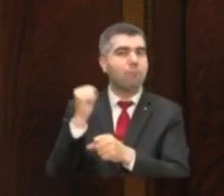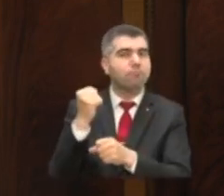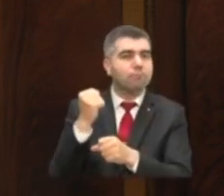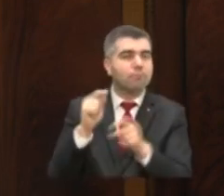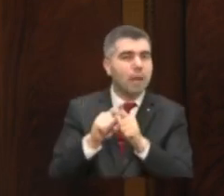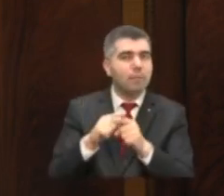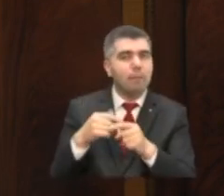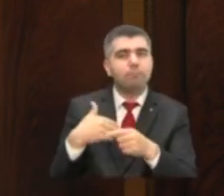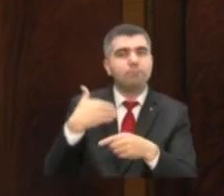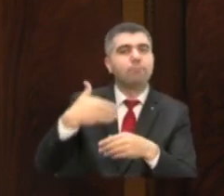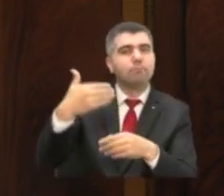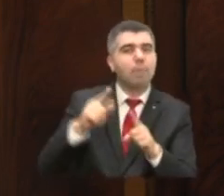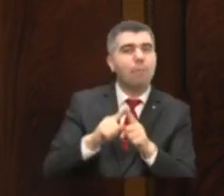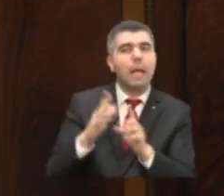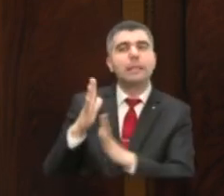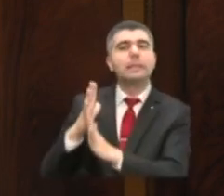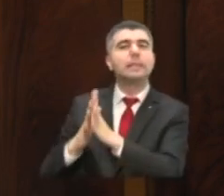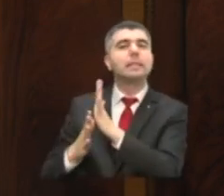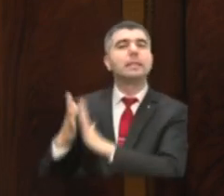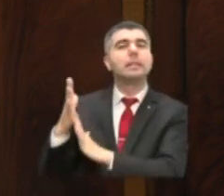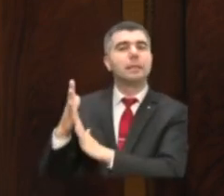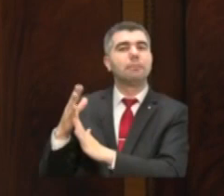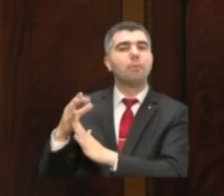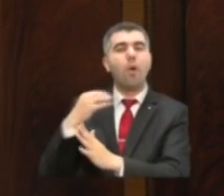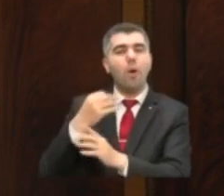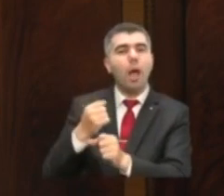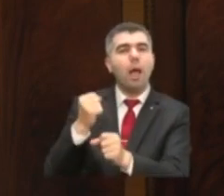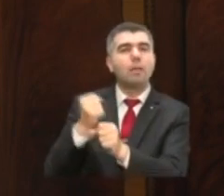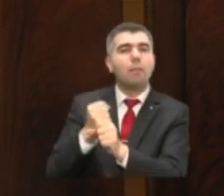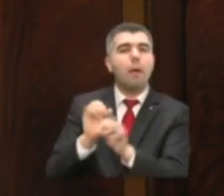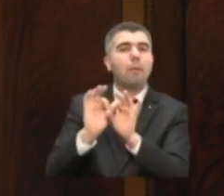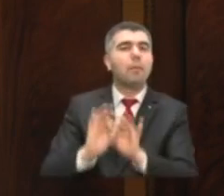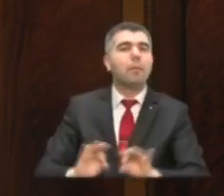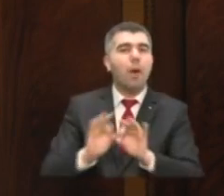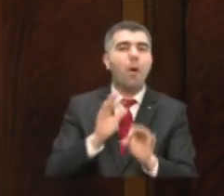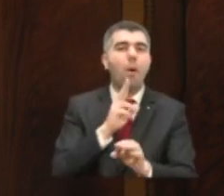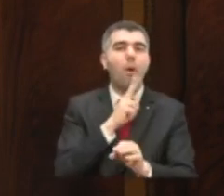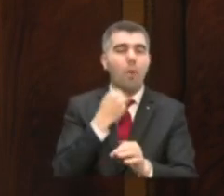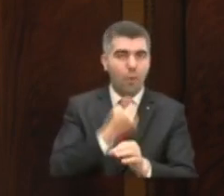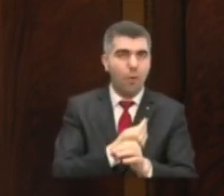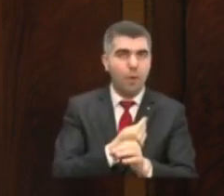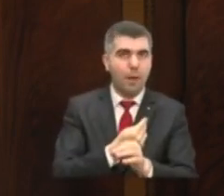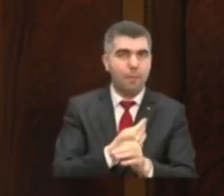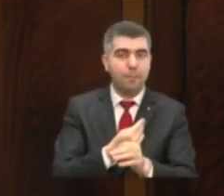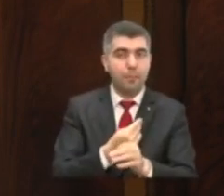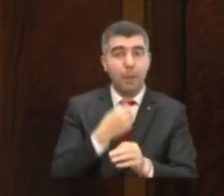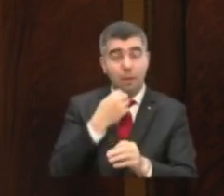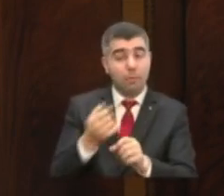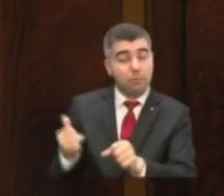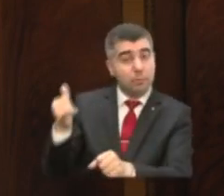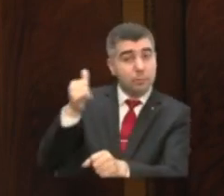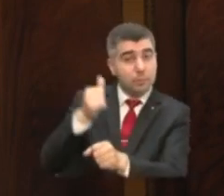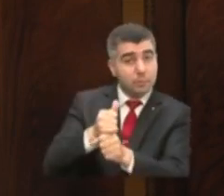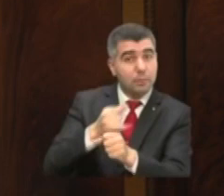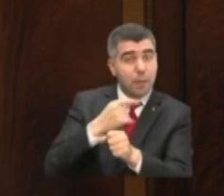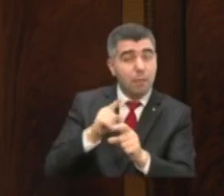هذا تراكم للحكومات السابقة. فإذا كان فعلا تراكم للحكومة السابقة فأنتم جئتم على رأس هذه الحكومة من